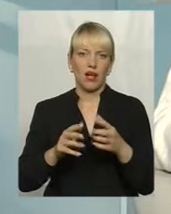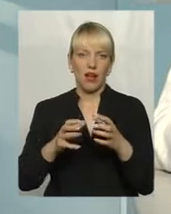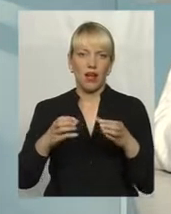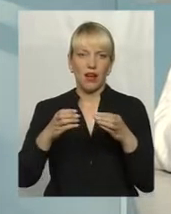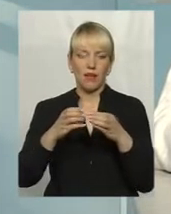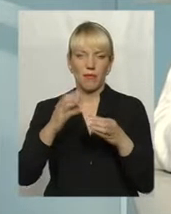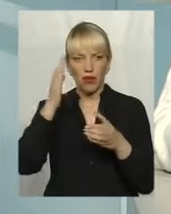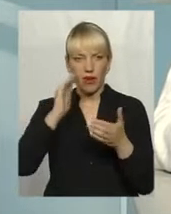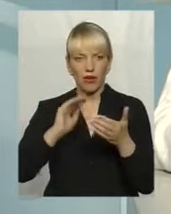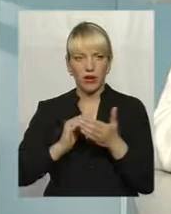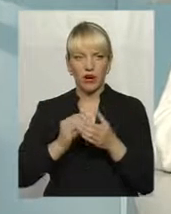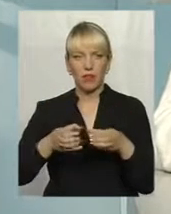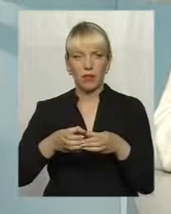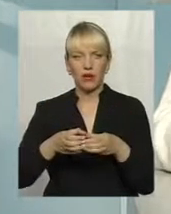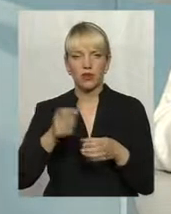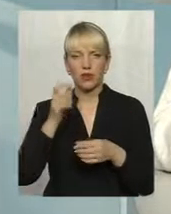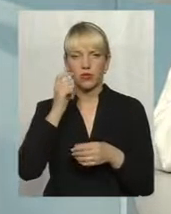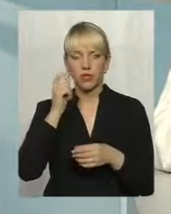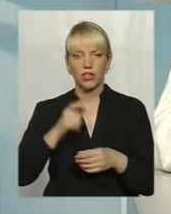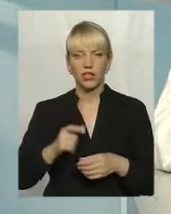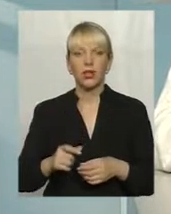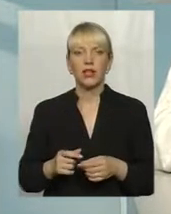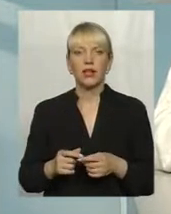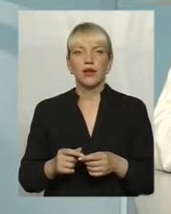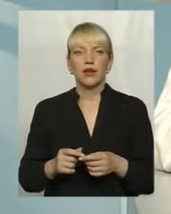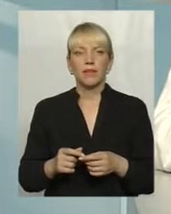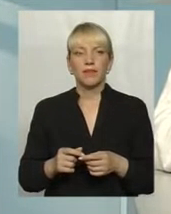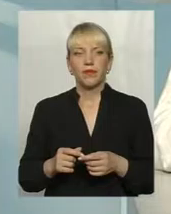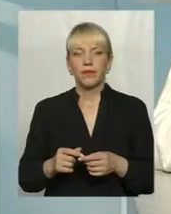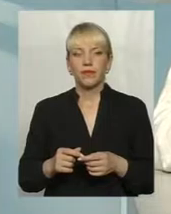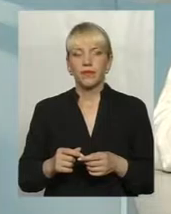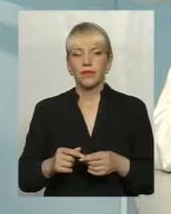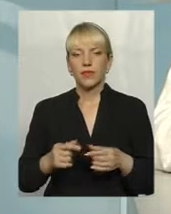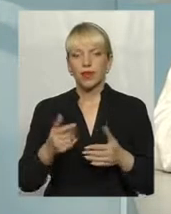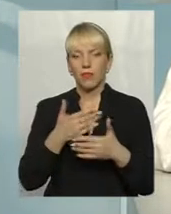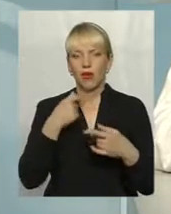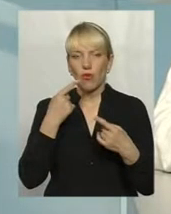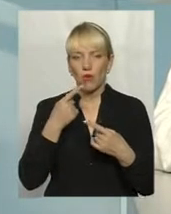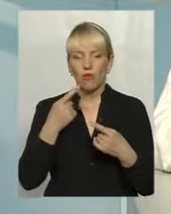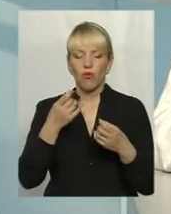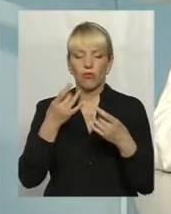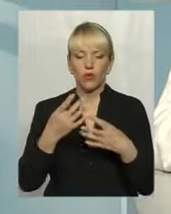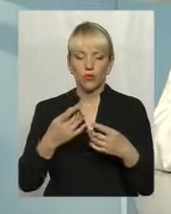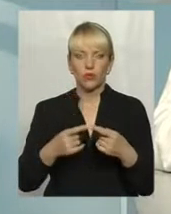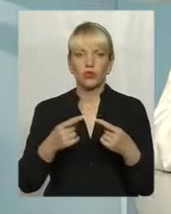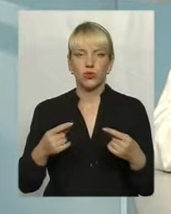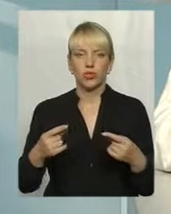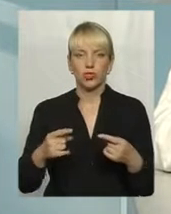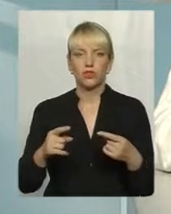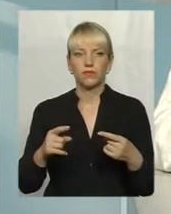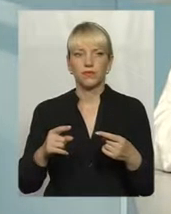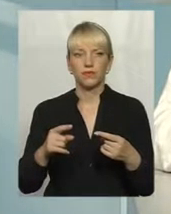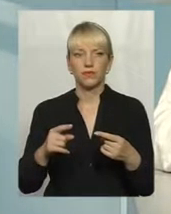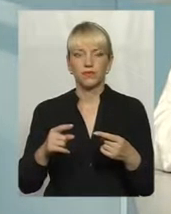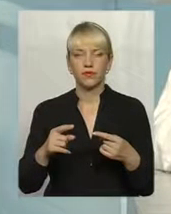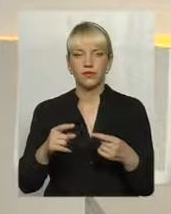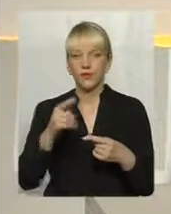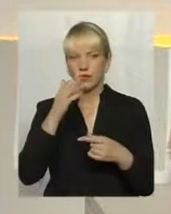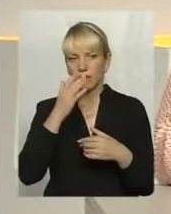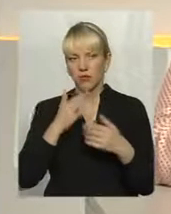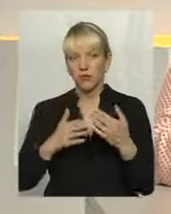партії України як такої. Ми сьогодні говоримо дуже просту річ, і міському жителі в тому числі, що кожна країна… Віталій Стефійович, вибачте, я